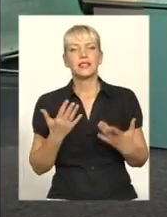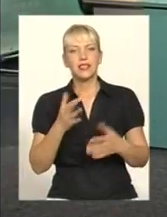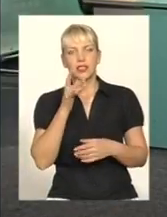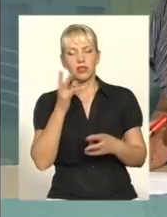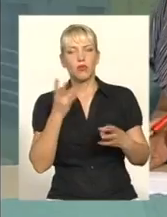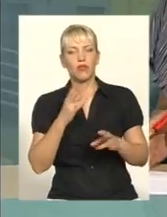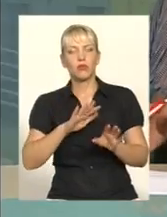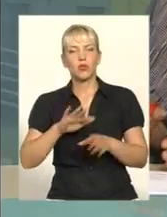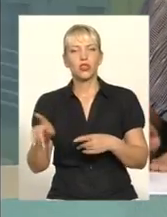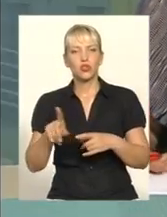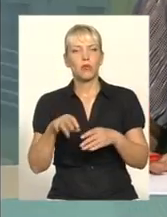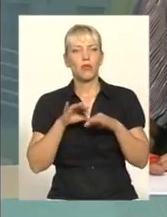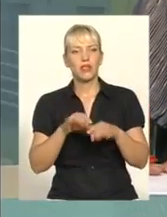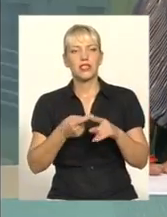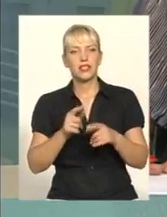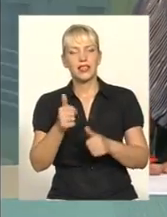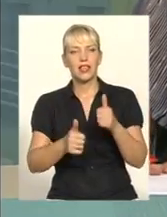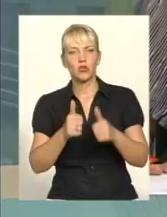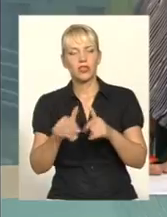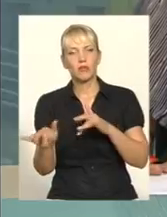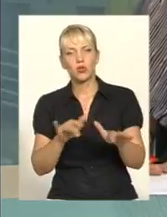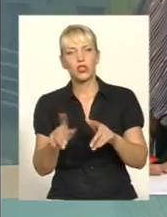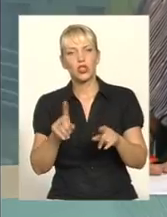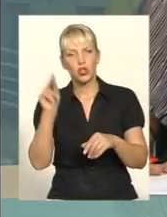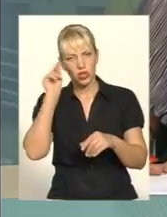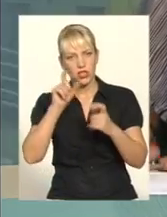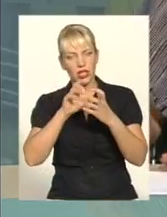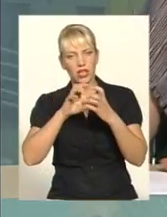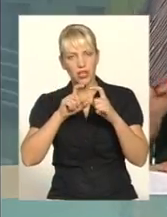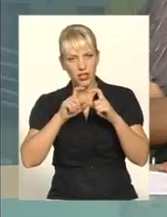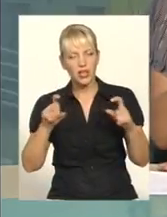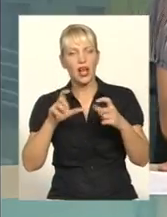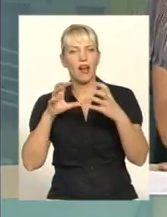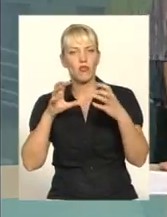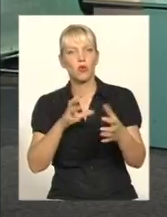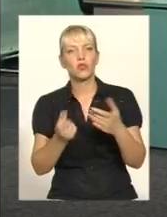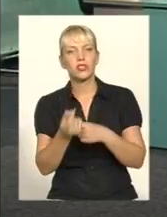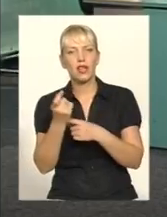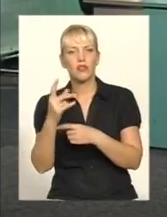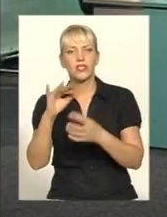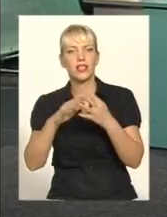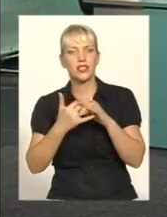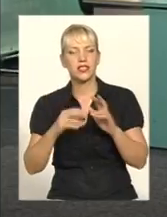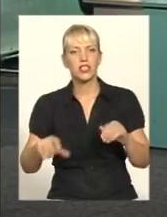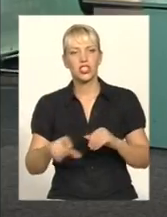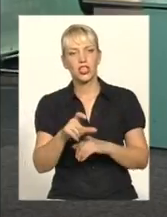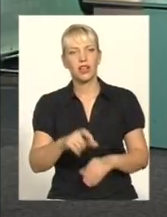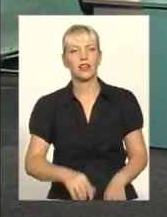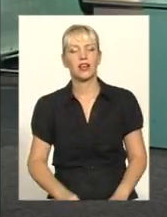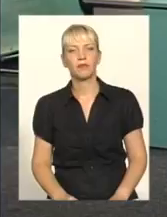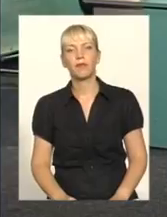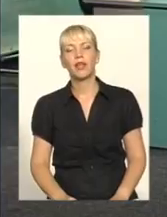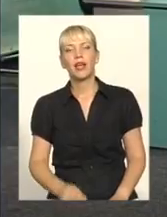пройдуть всі ці тендерні процедури і ті шкільні автобуси з'являться на шляхах, на сільських шляхах, на наших дорогах? Ну,